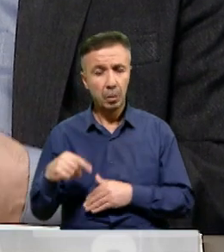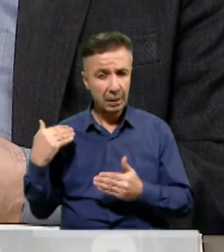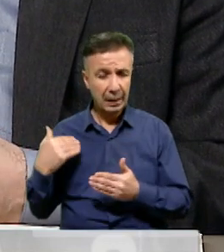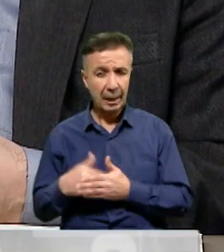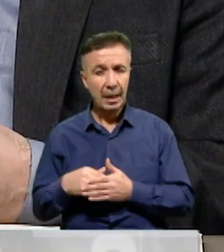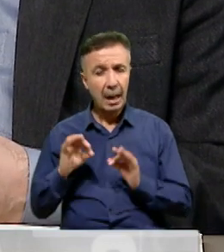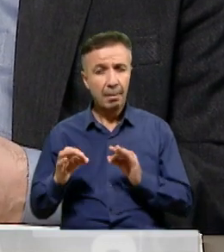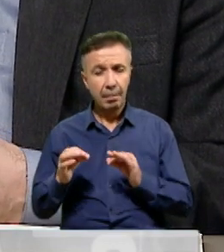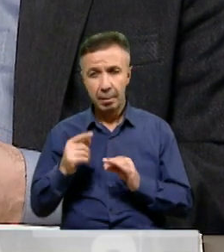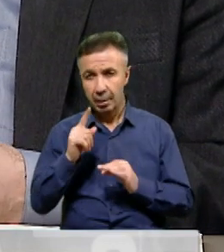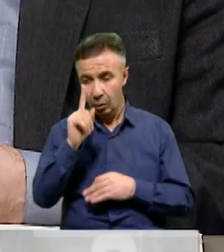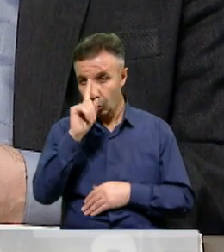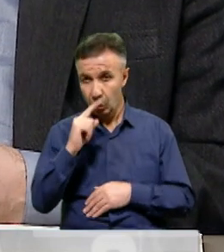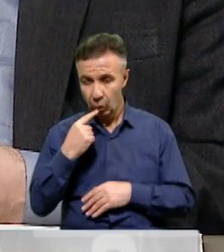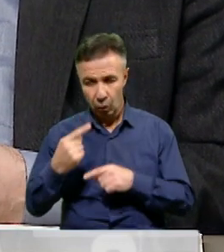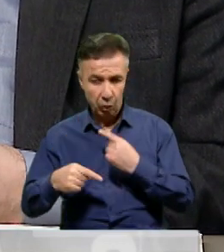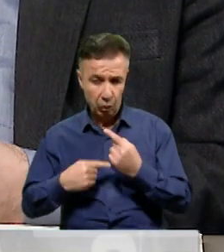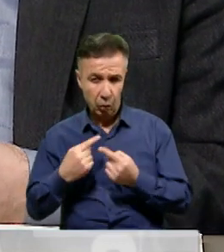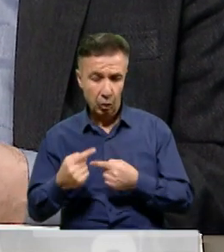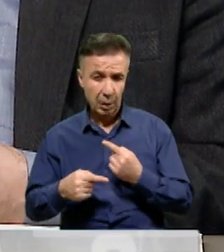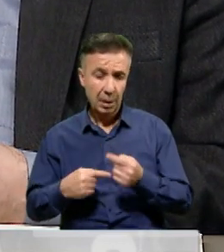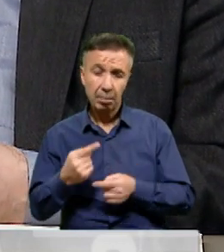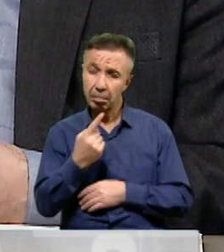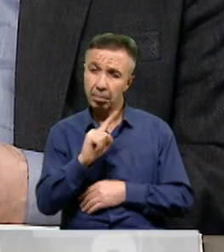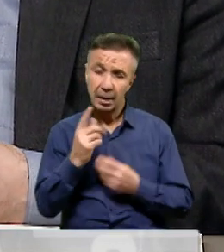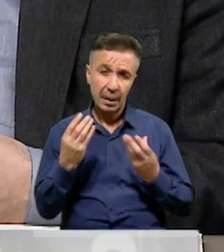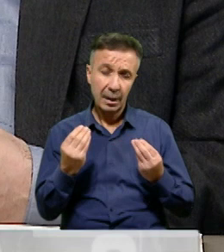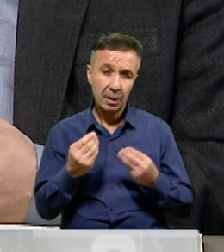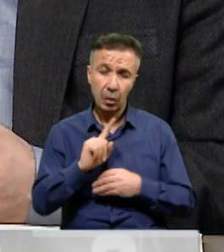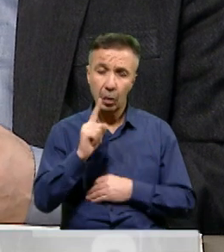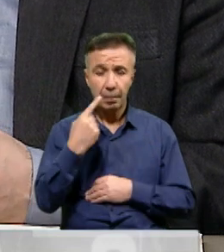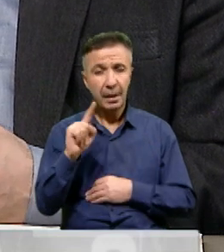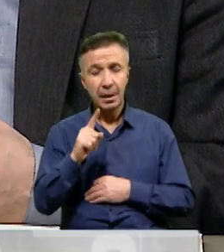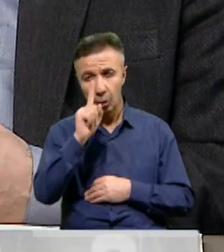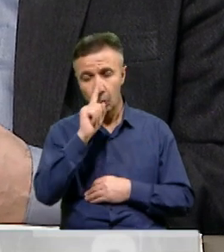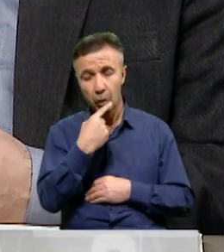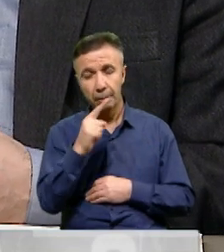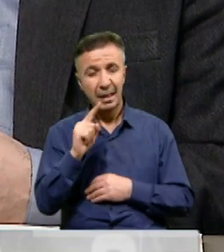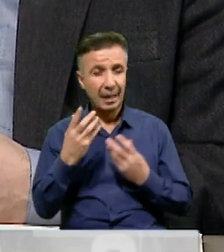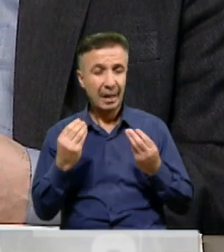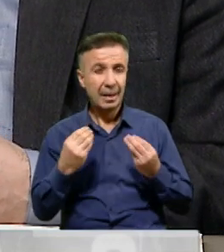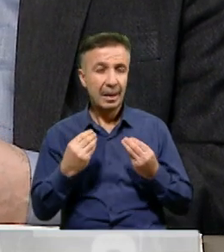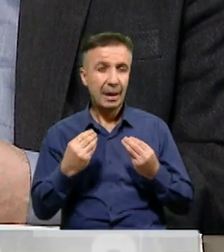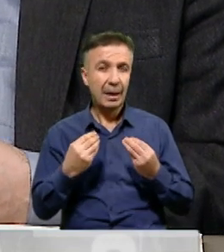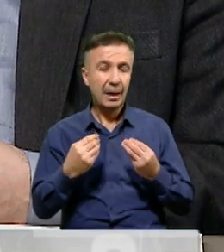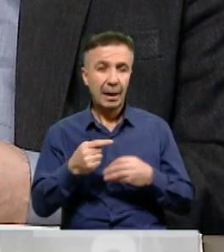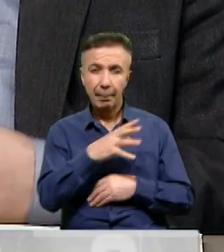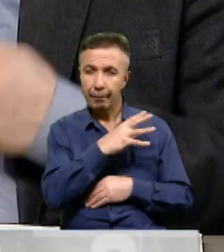her asırda, her dönemde binlerce, on binlerce, yüz binlerce, milyonlarca insanın